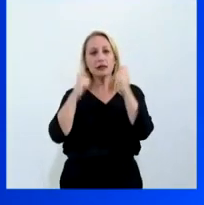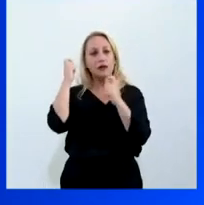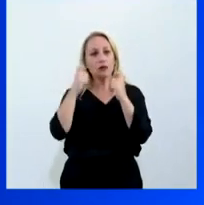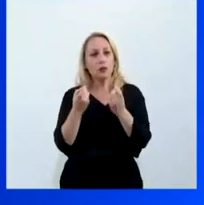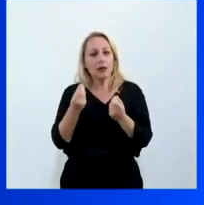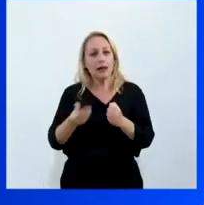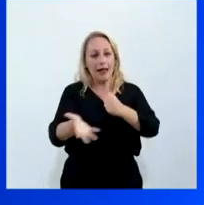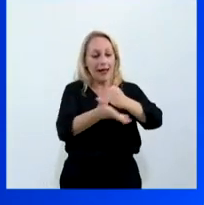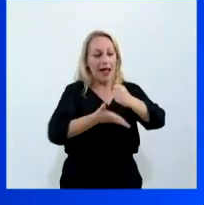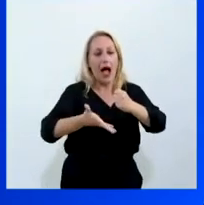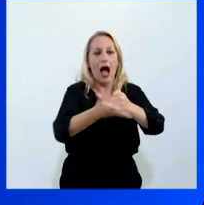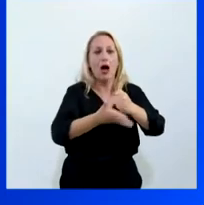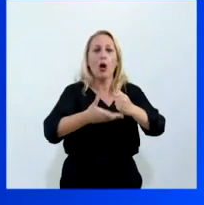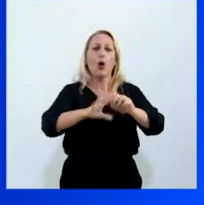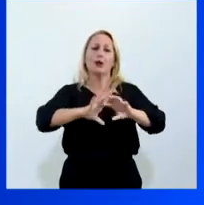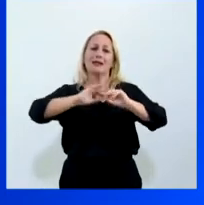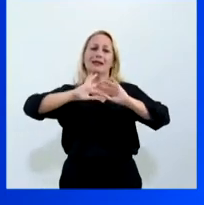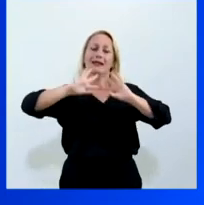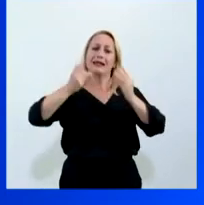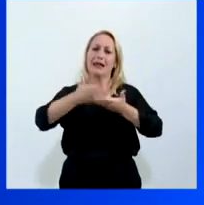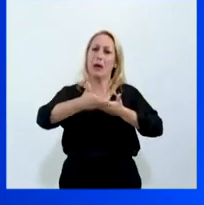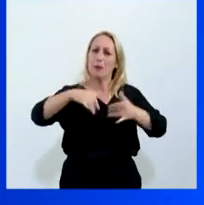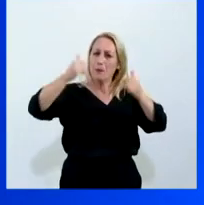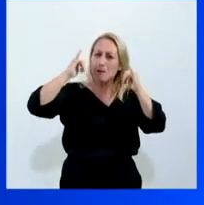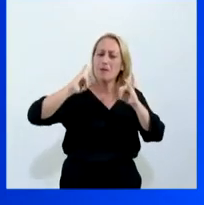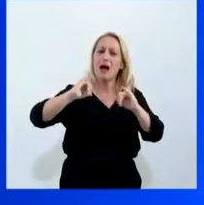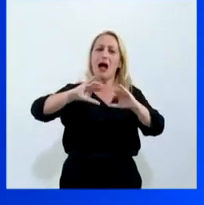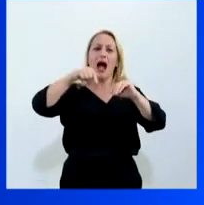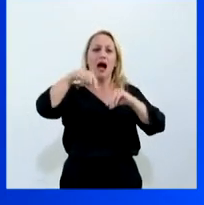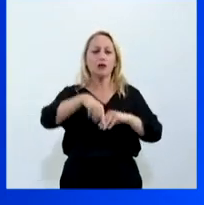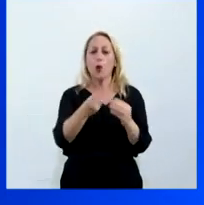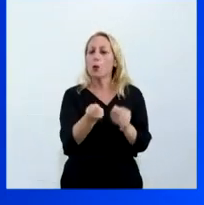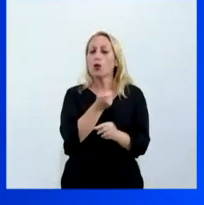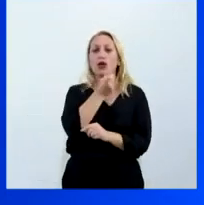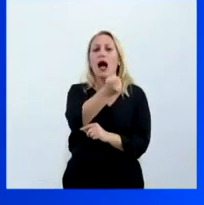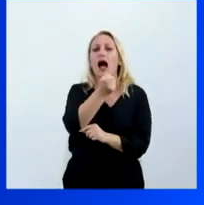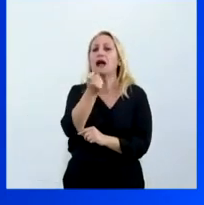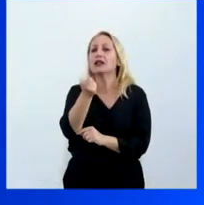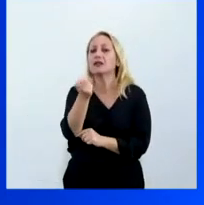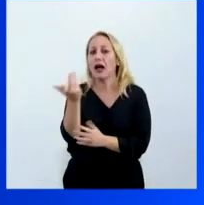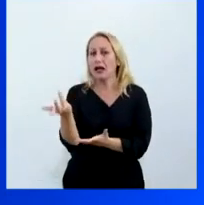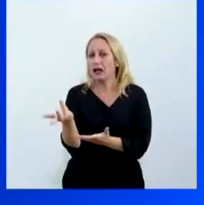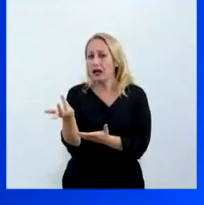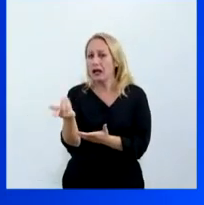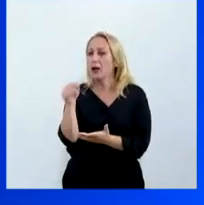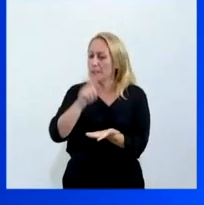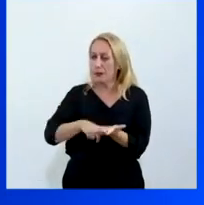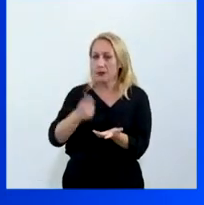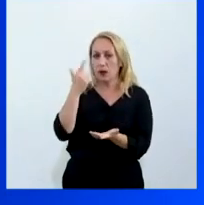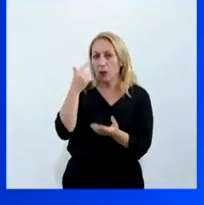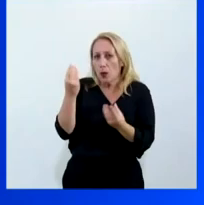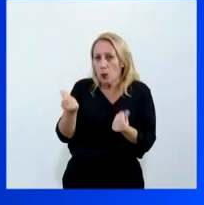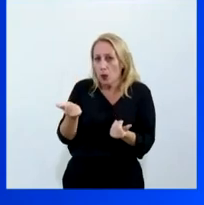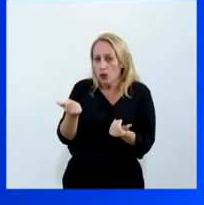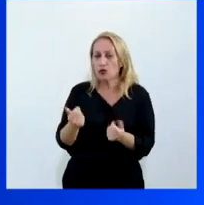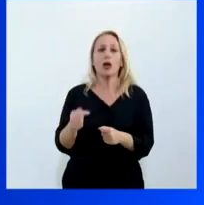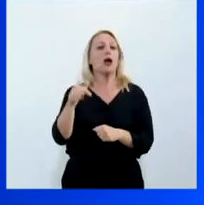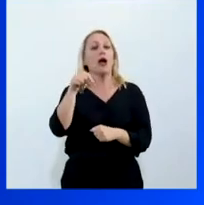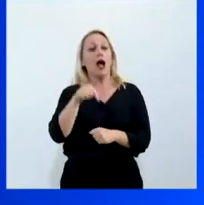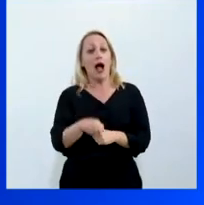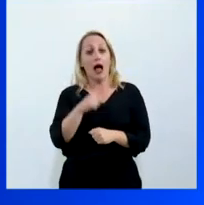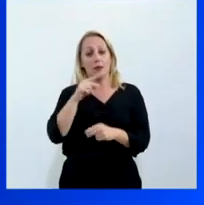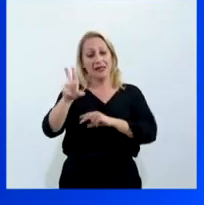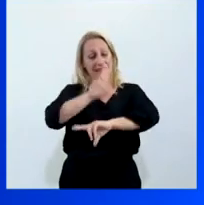οι αγρότες και η παραγωγή μας καταβάλουν τα ασφάλιστρα στον ΕΛΓΑ. Είναι μια μεγάλη συζήτηση, δύσκολη συζήτηση, αλλά σε μια